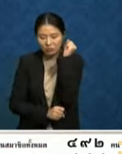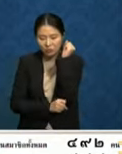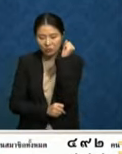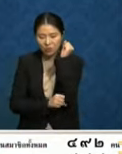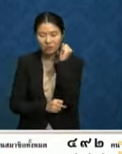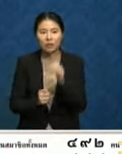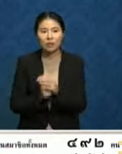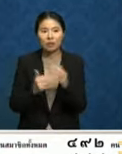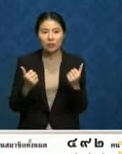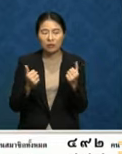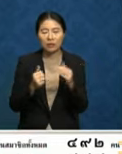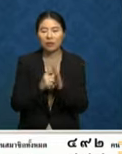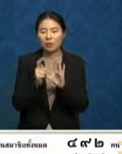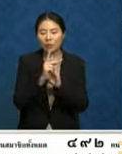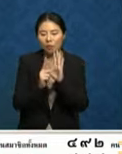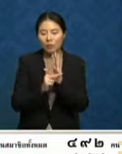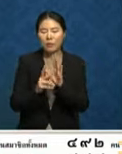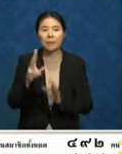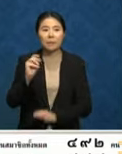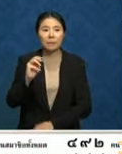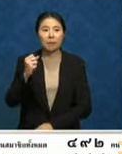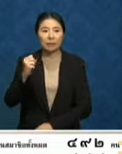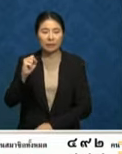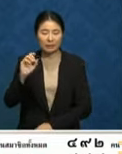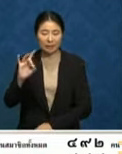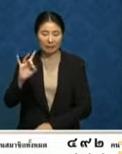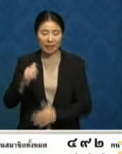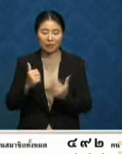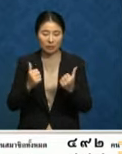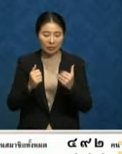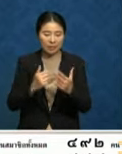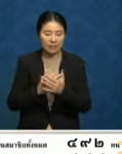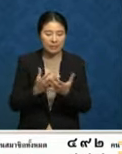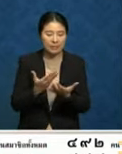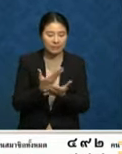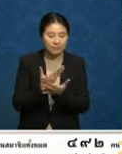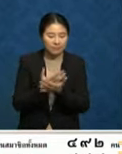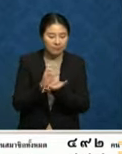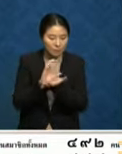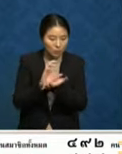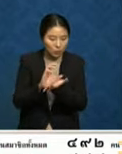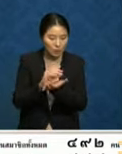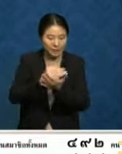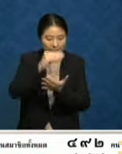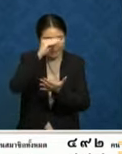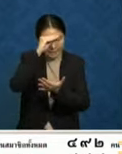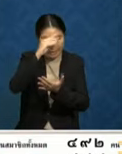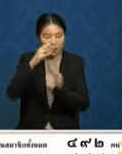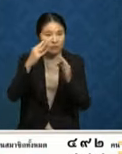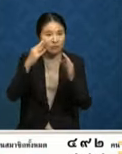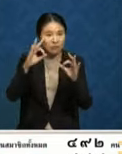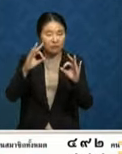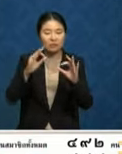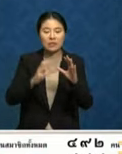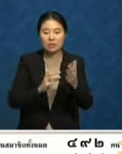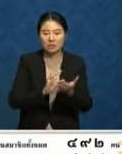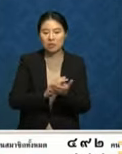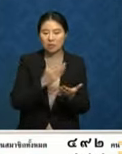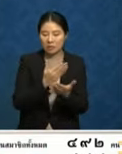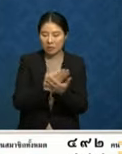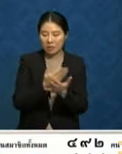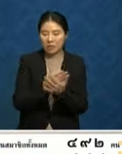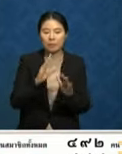28ขึ้นต้องเรียนนะว่าในปัจจุบันเนี้ยเราจัดสรรทุนการศึกษาให้กับนักศึกษาเนี่ยถึง 20ล้าน